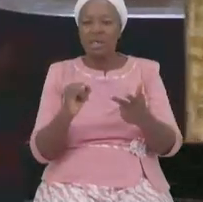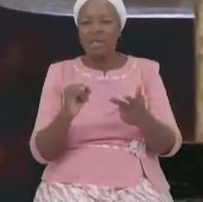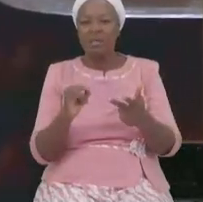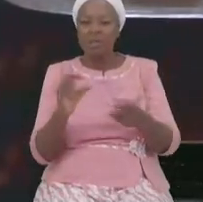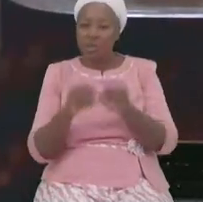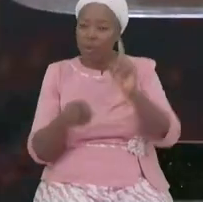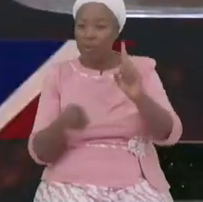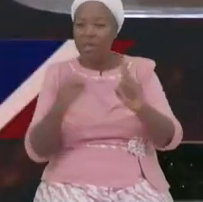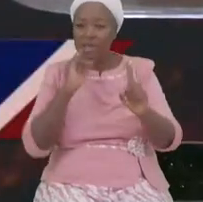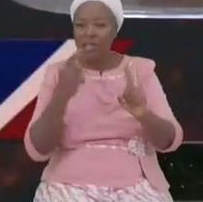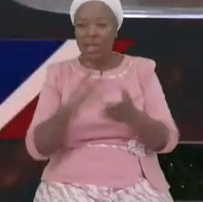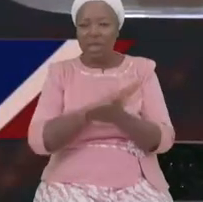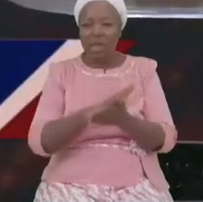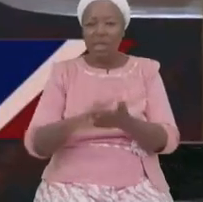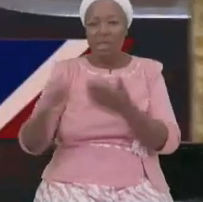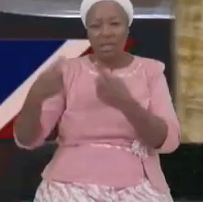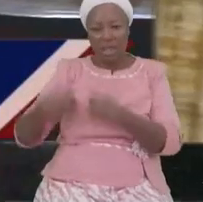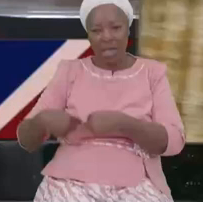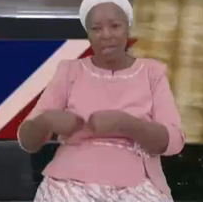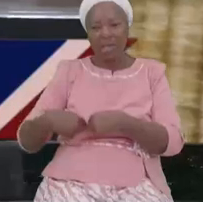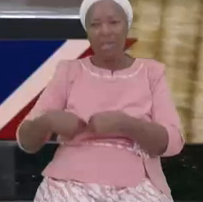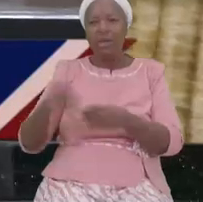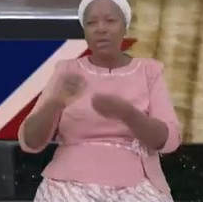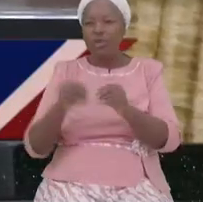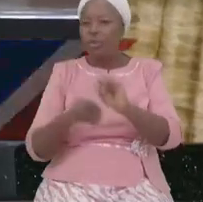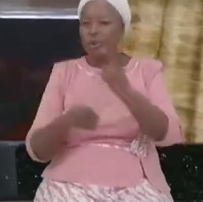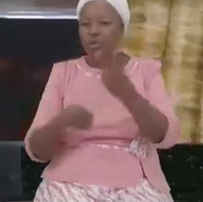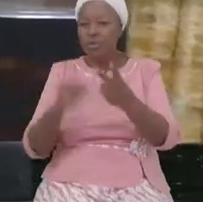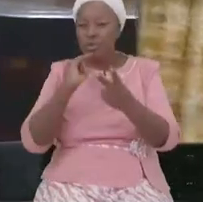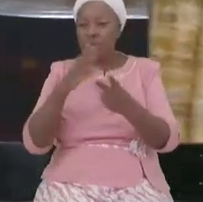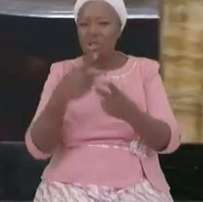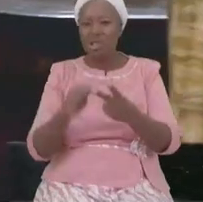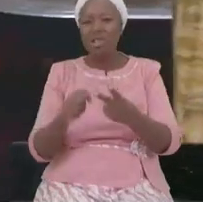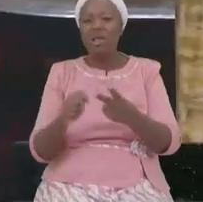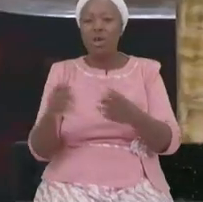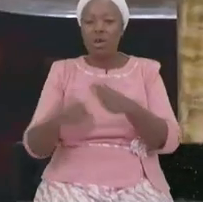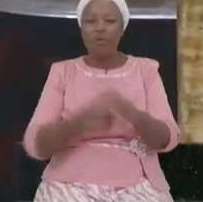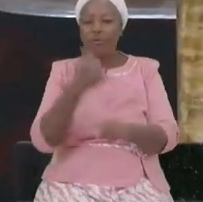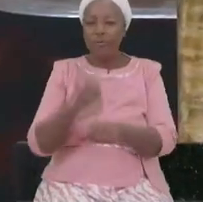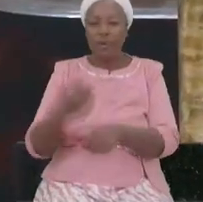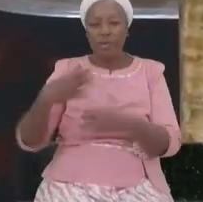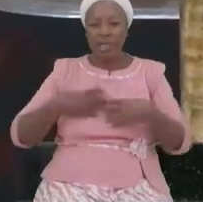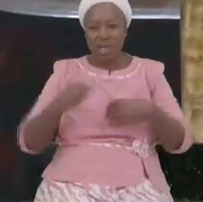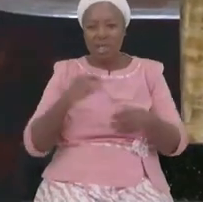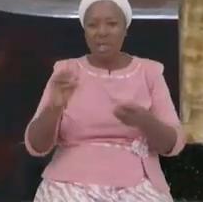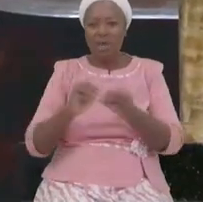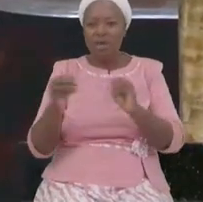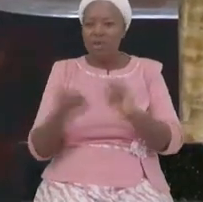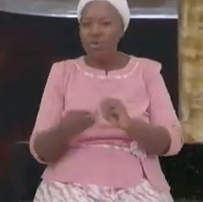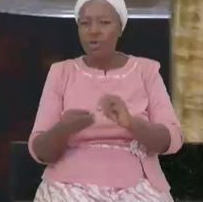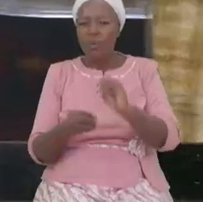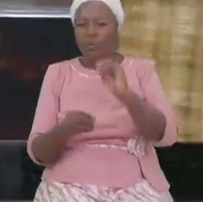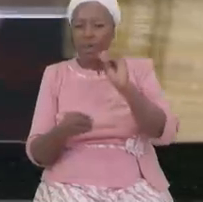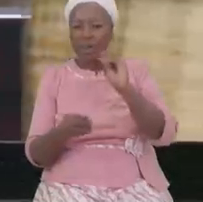purifié. Deuxièmement, la guérison confirmée. Et troisièmement, la sainteté cruciale. Premier point